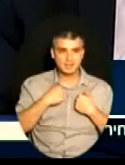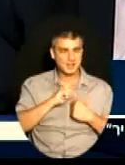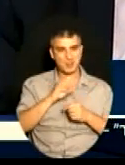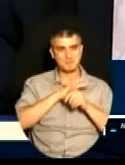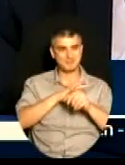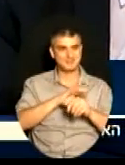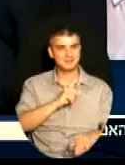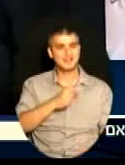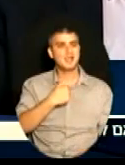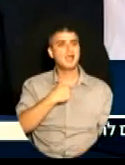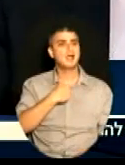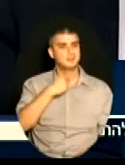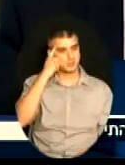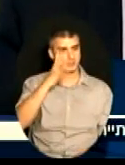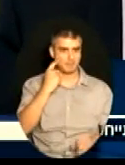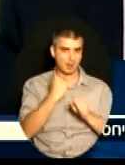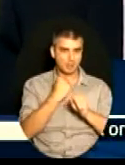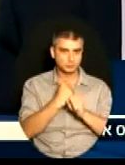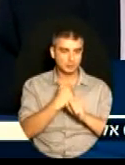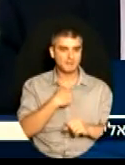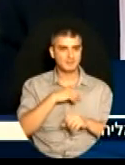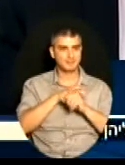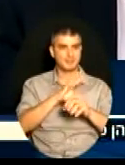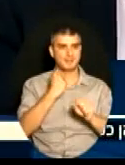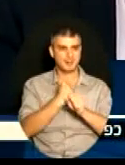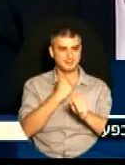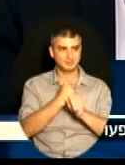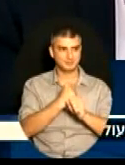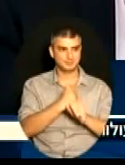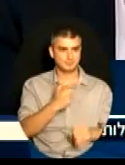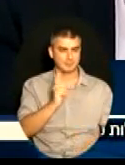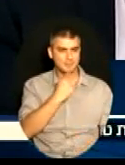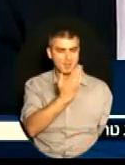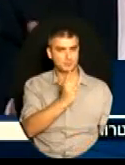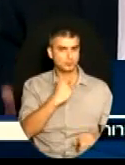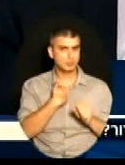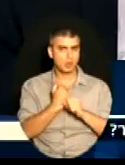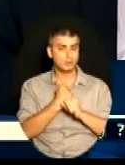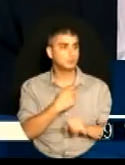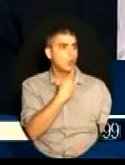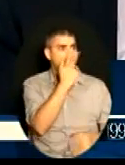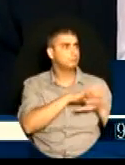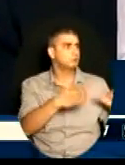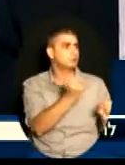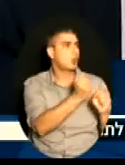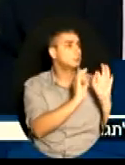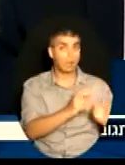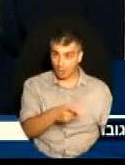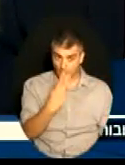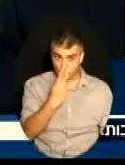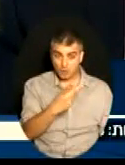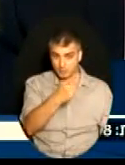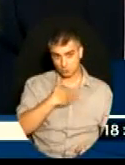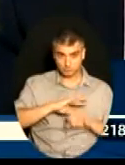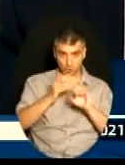השר. אני לא מנחה, אני יודע מה לעשות, ואני מנחה מה לעשות. מי אמר לך שאני לא עושה? רואים בשטח שאתם לא עושים. רואים, אתה רוצה